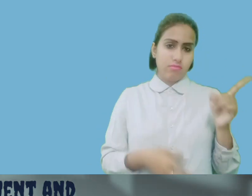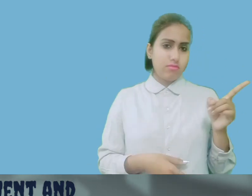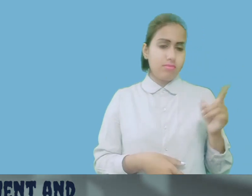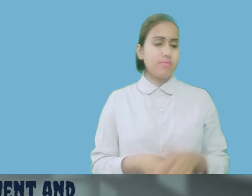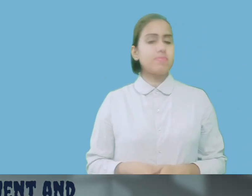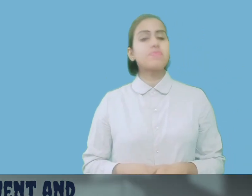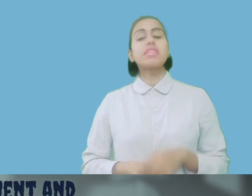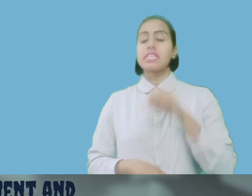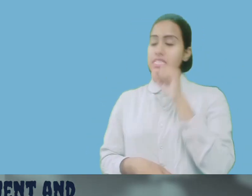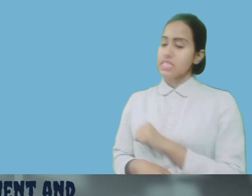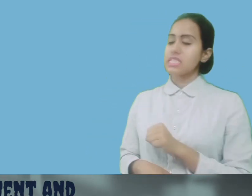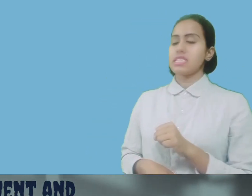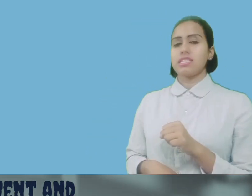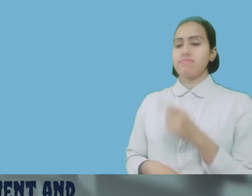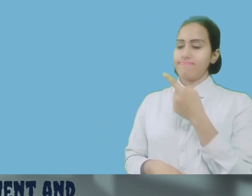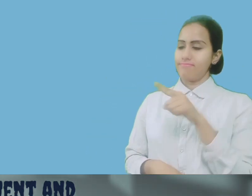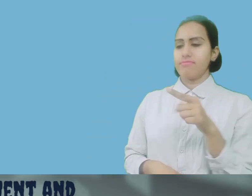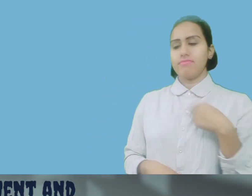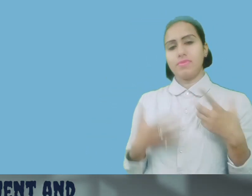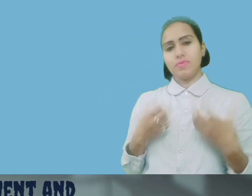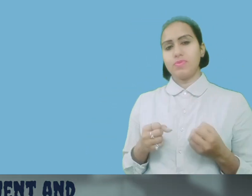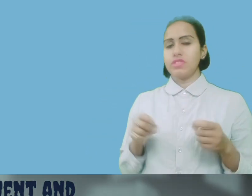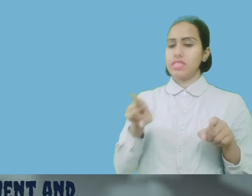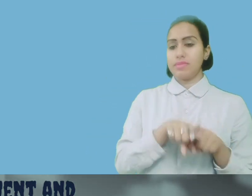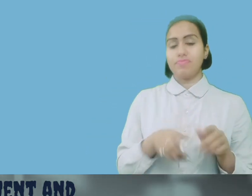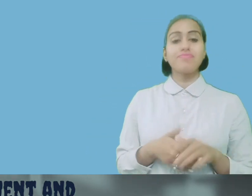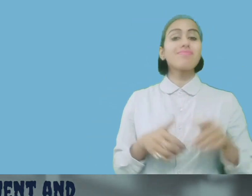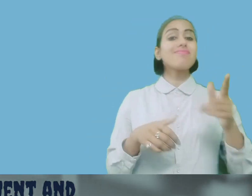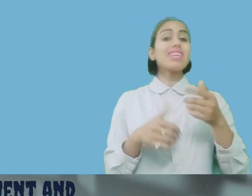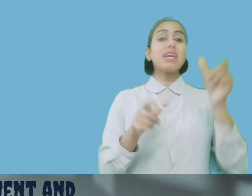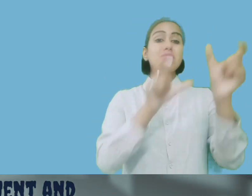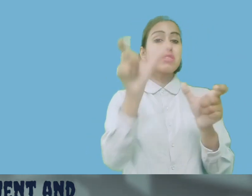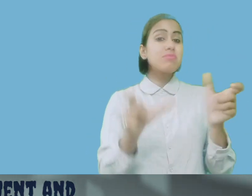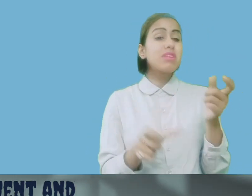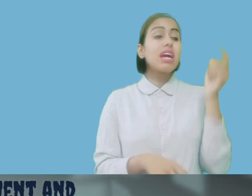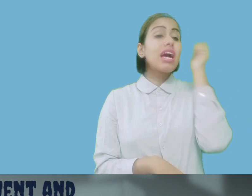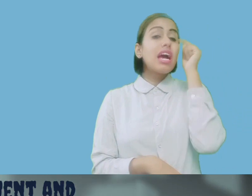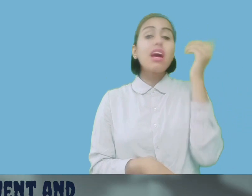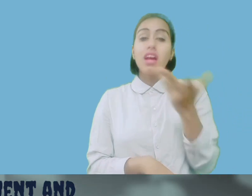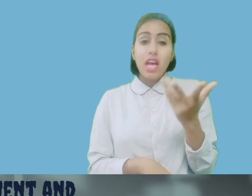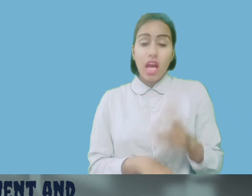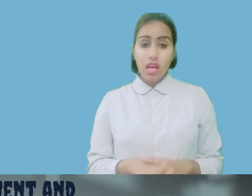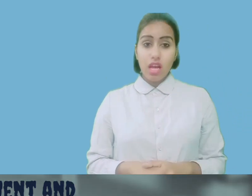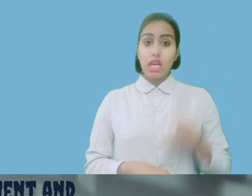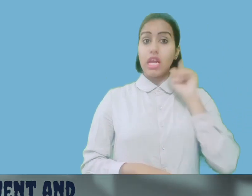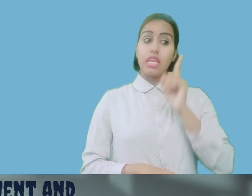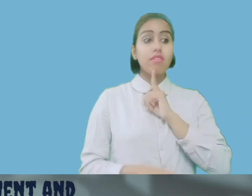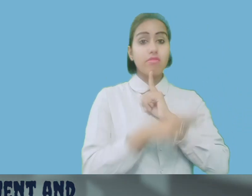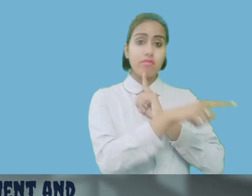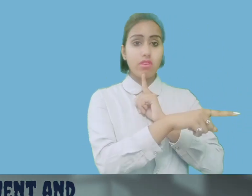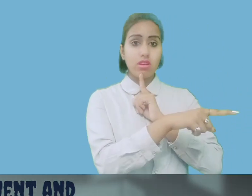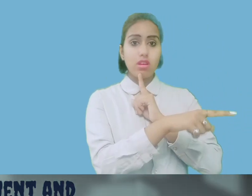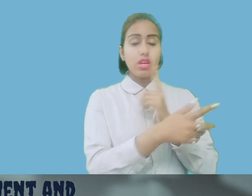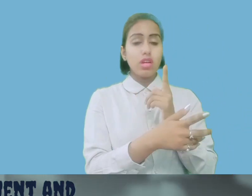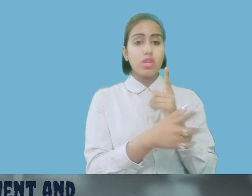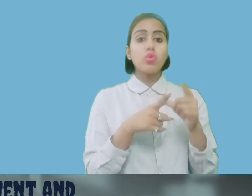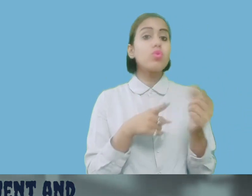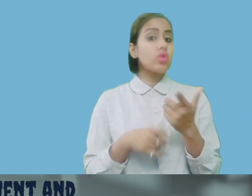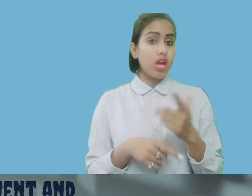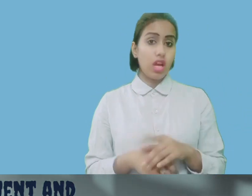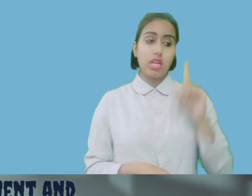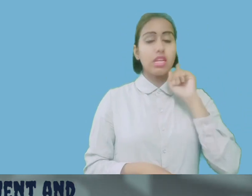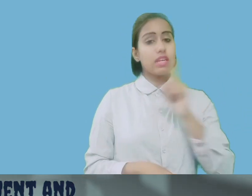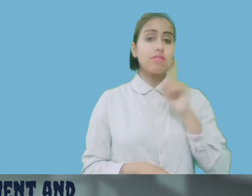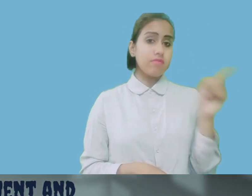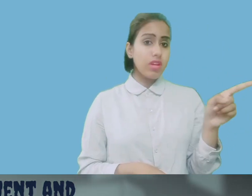तक लोग चार्ज कर रहे हैं। पर यही अगर आप 1500 रुपये या 2000 रुपये किसी एक सांकेतिक भाषा की ट्रेनिंग में लगाएंगे तो मात्र 1 महीने में आप बच्चे